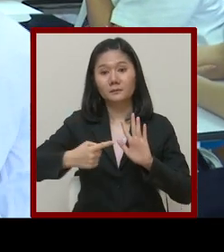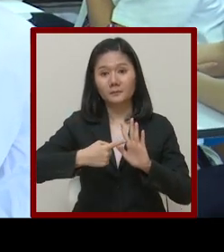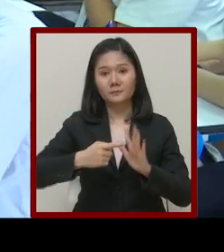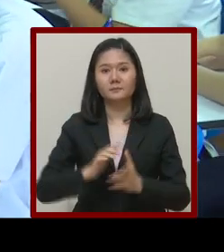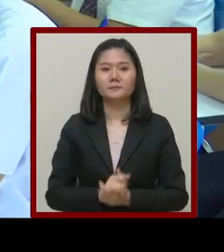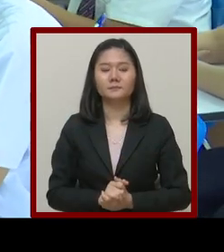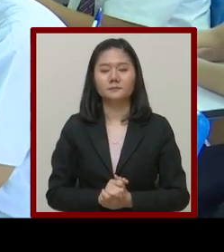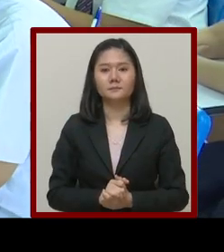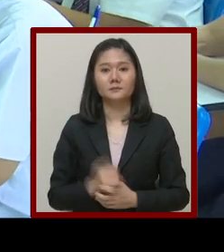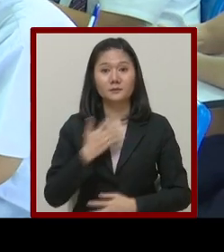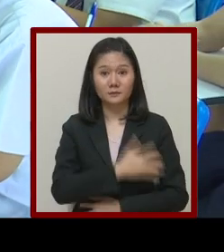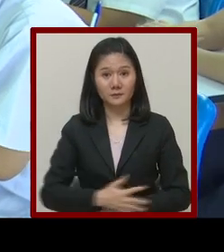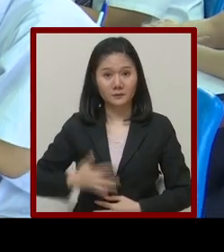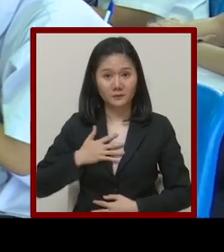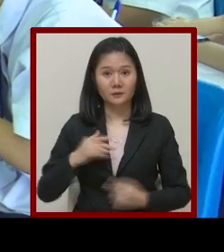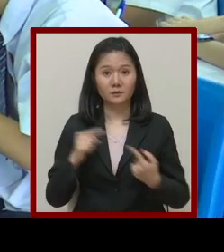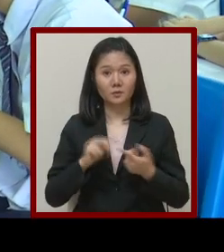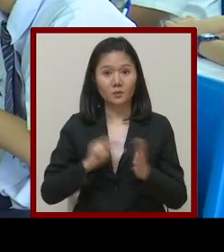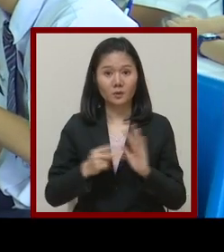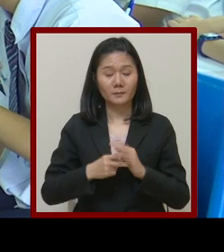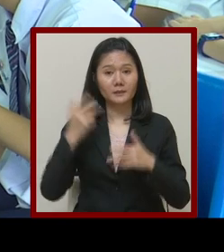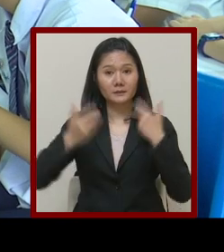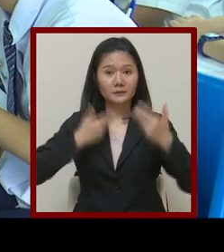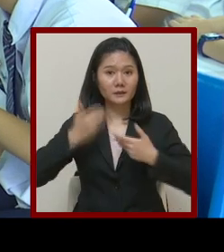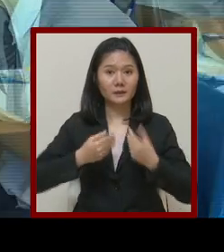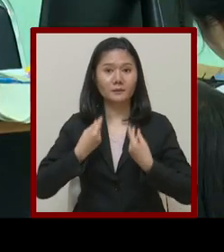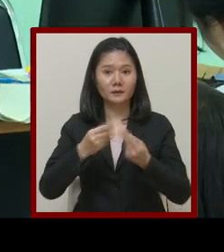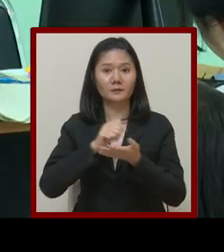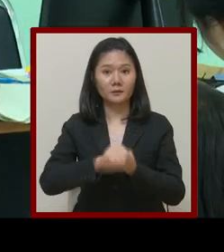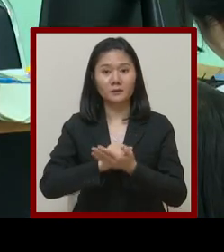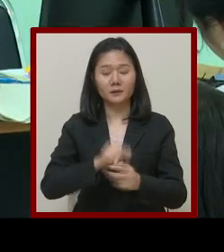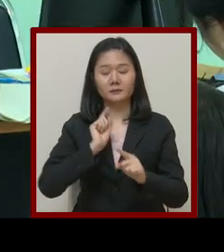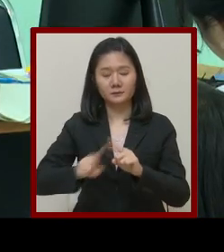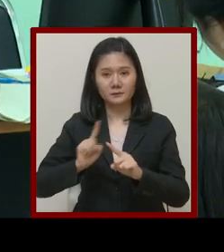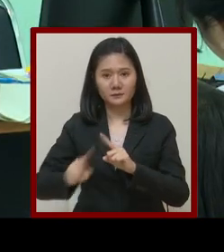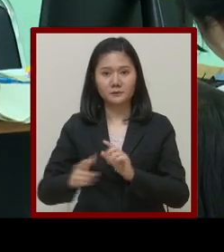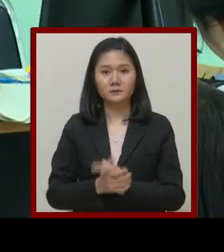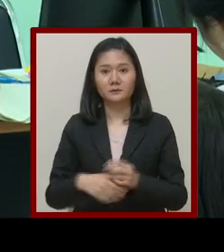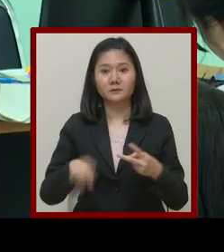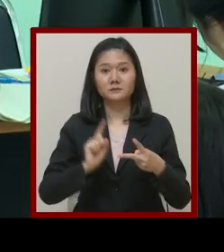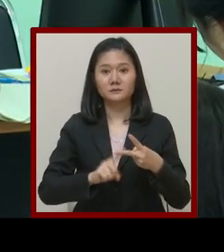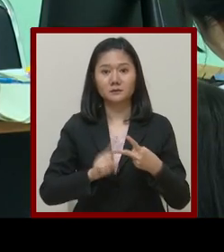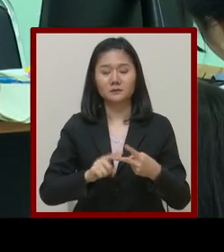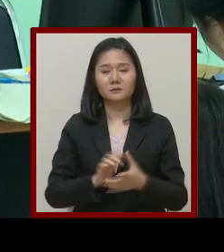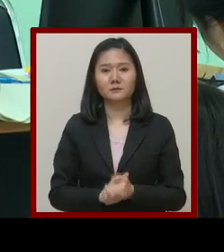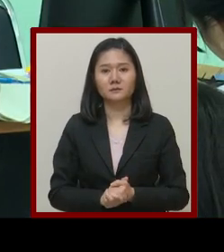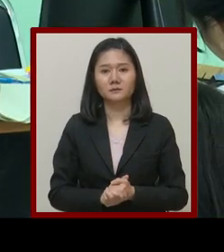การให้บริการสปานะคะก็หมายถึงตัวกิจกรรมที่เราให้บริการในนั้นๆนะคะ2ค่ะ